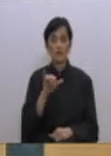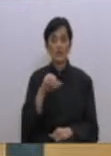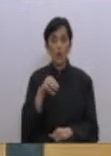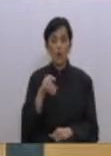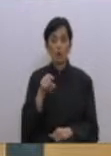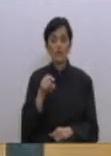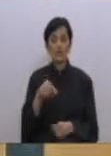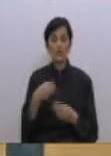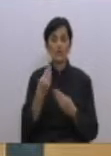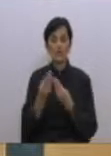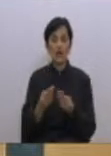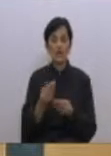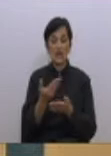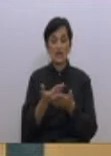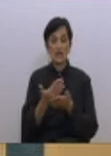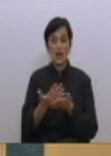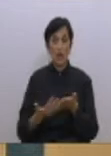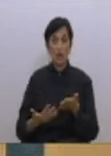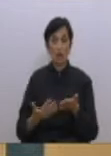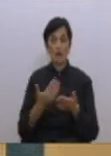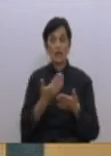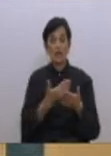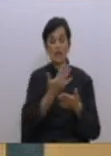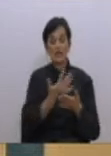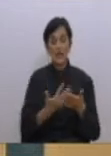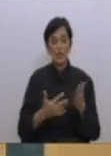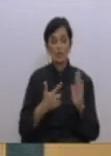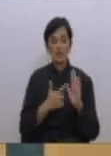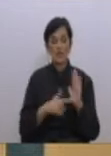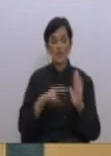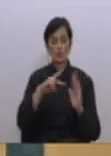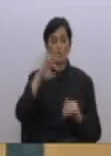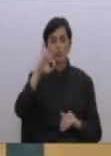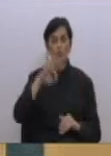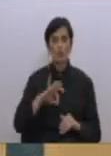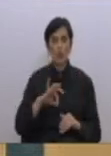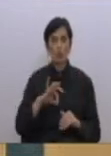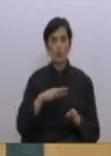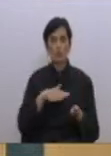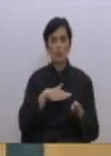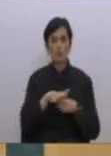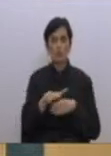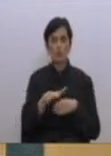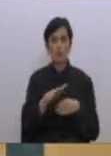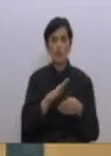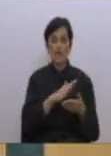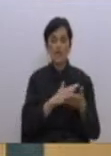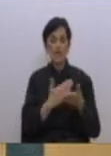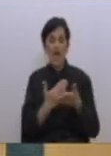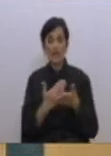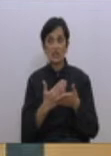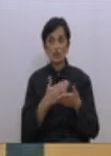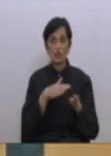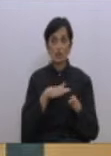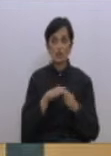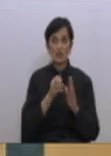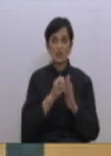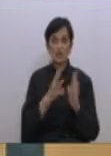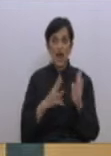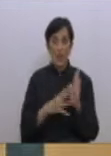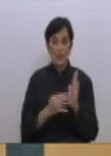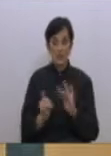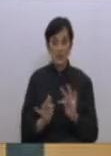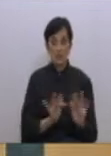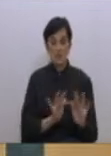აუდიტებში გაცემულ რეკომენდაციებს. რეკომენდაციების 72% სრულად ან ნაწილობრივ არის შესრულებული, 19 კი